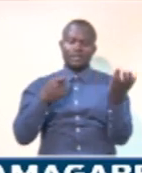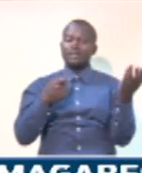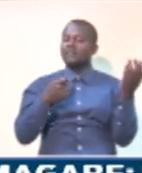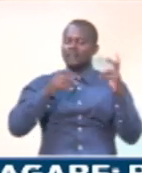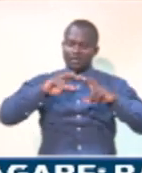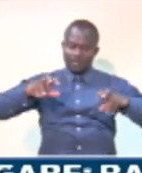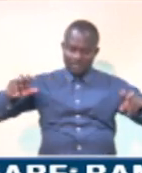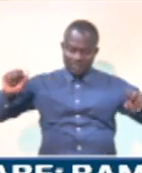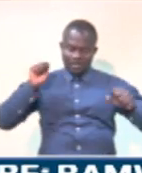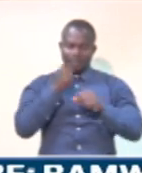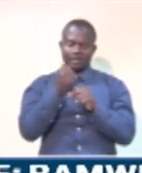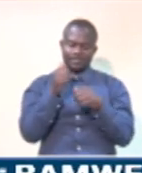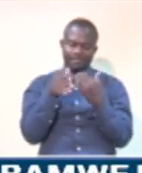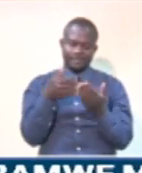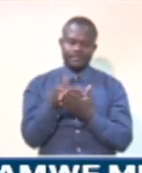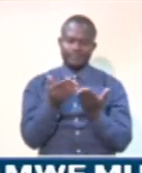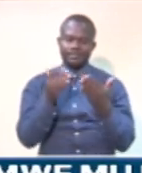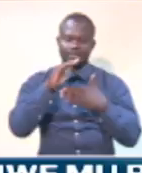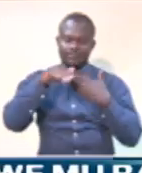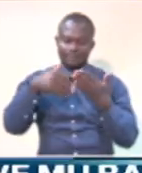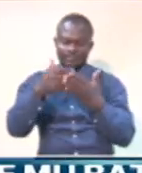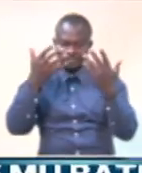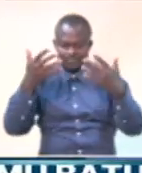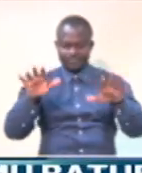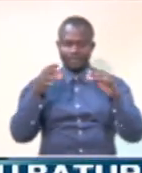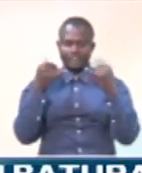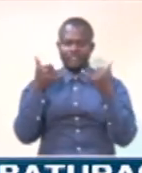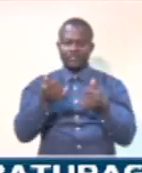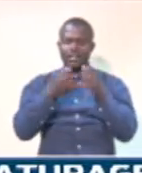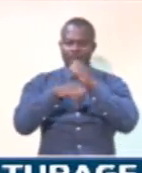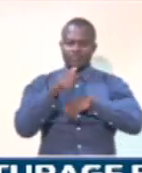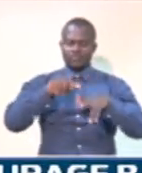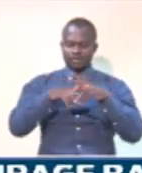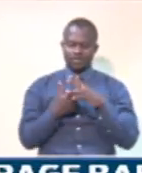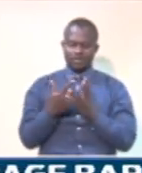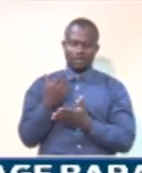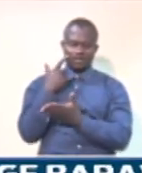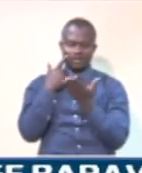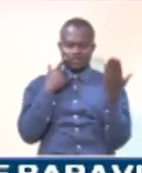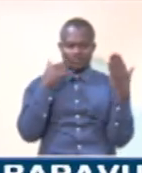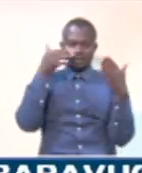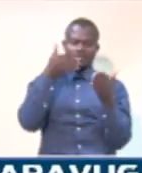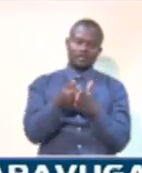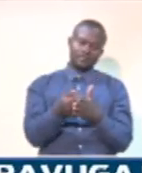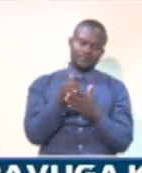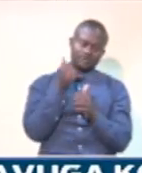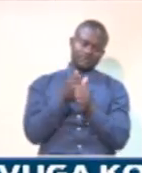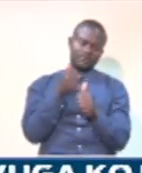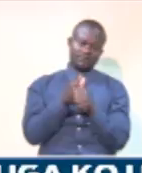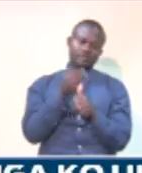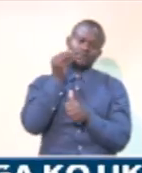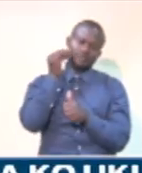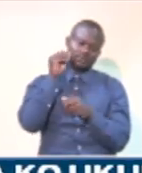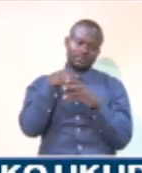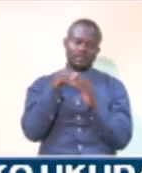gupima ibyo gukora inyigo byose byararangiye ubu imirimo yaratangiye yo kugeza amashanyarazi kuri buri rugo rwo